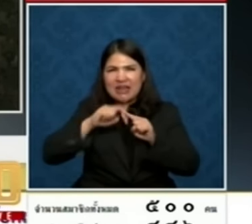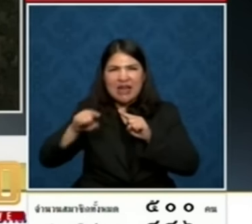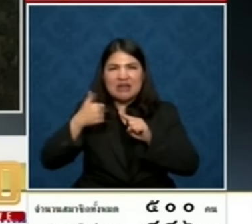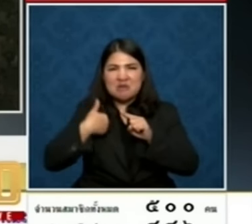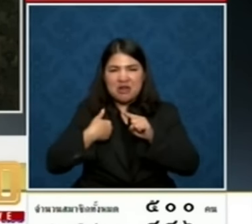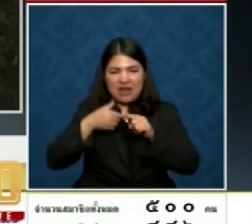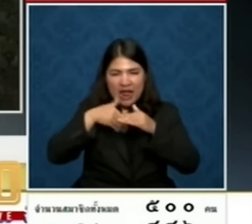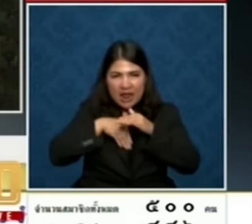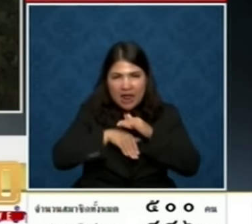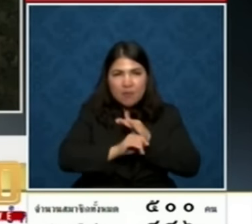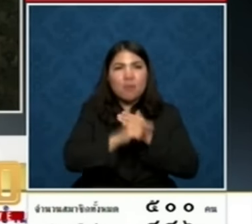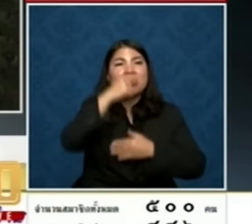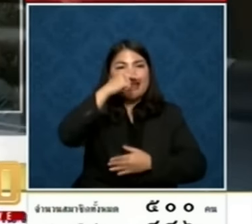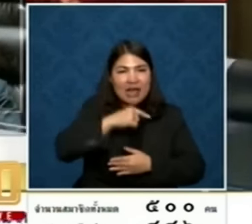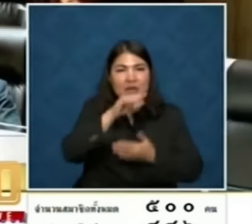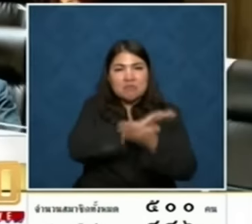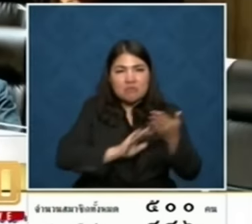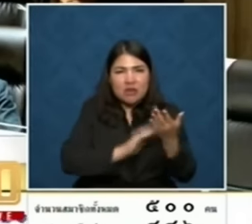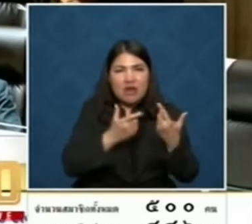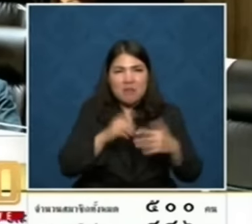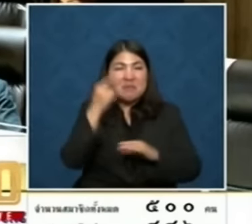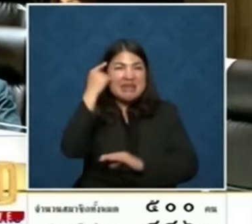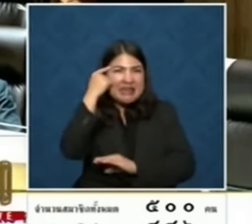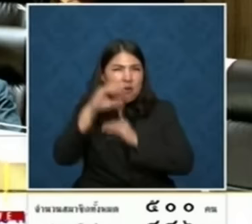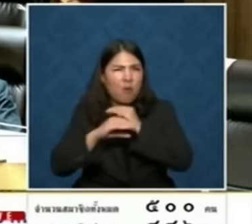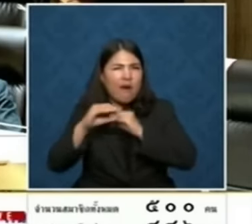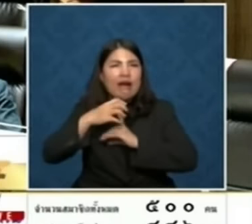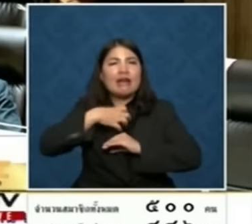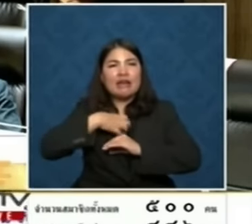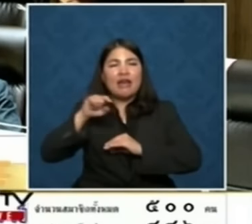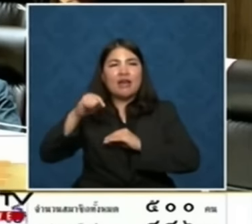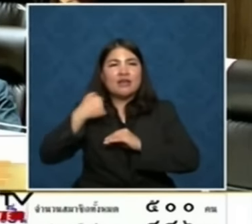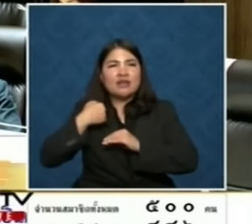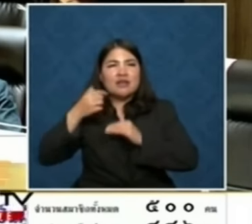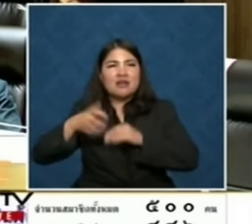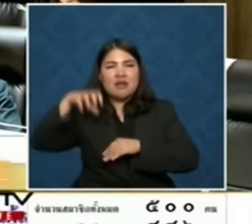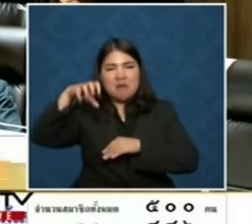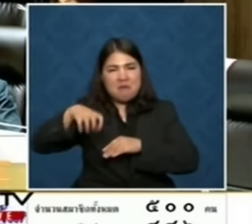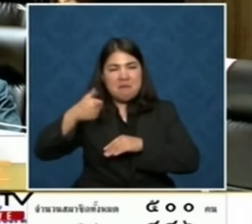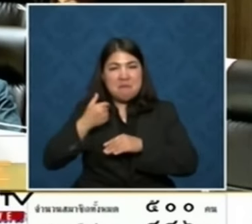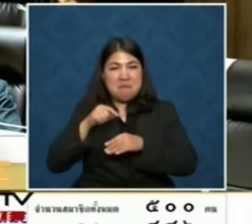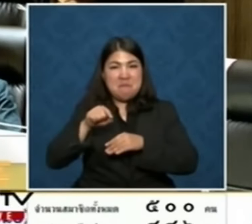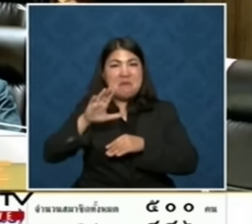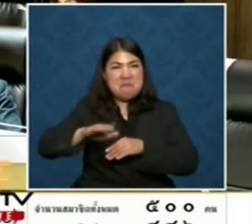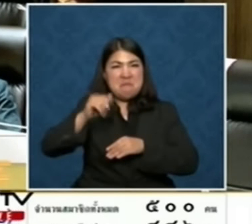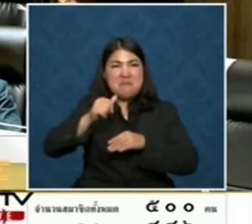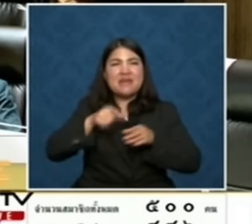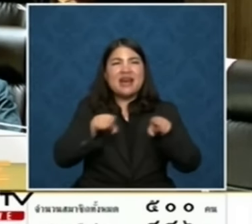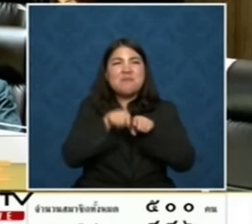สถานการณ์เมื่อปลายปีที่ผ่านมาหลังจากเล่าก่ายถูกทลายปรากฏว่าขบวนการสแกมเมอร์พวกนี้ได้มาสมทบอยู่ที่